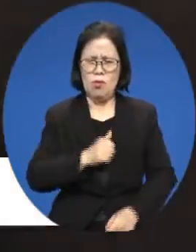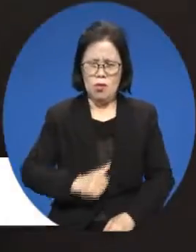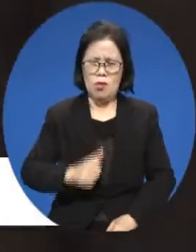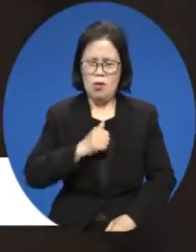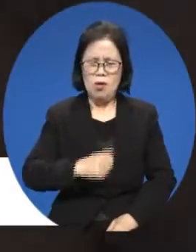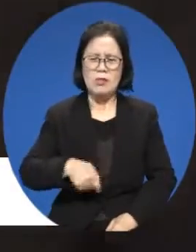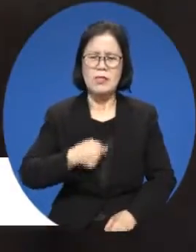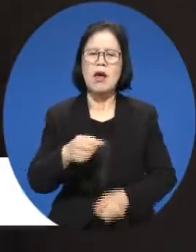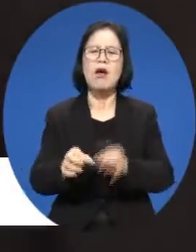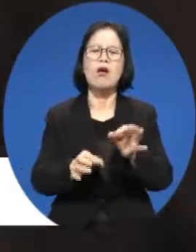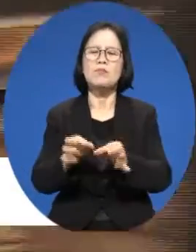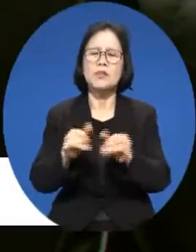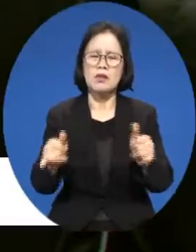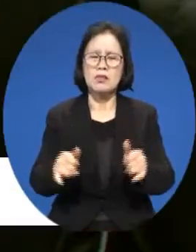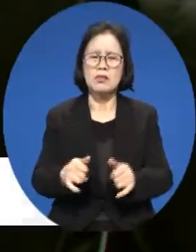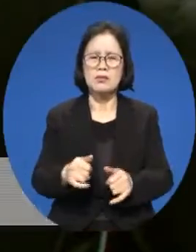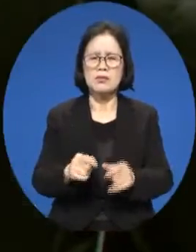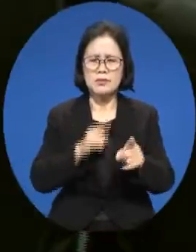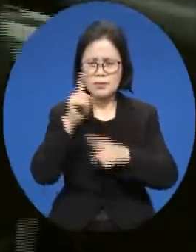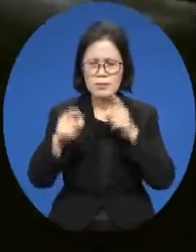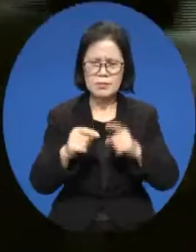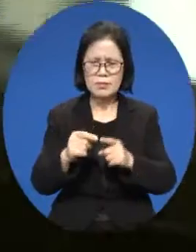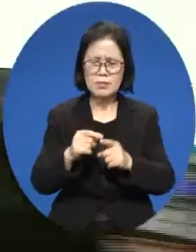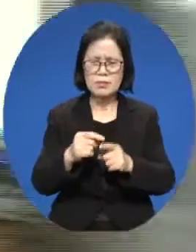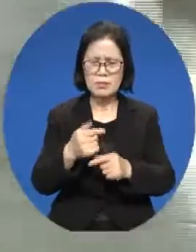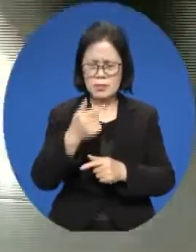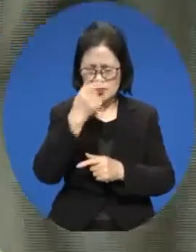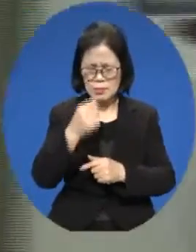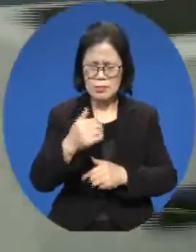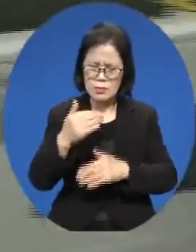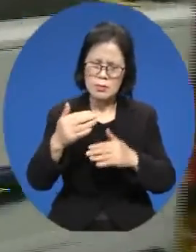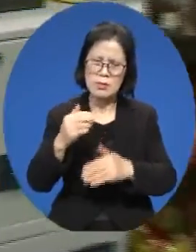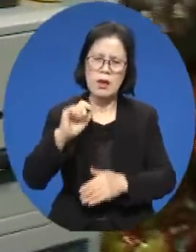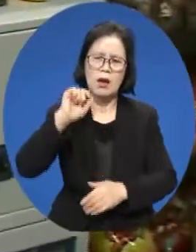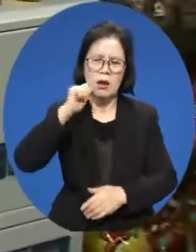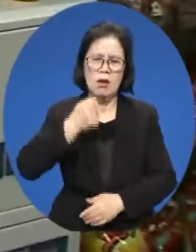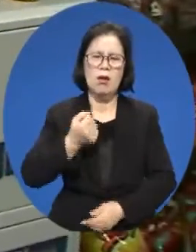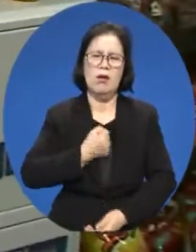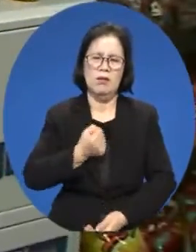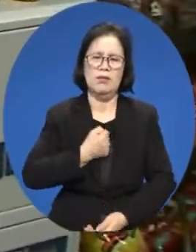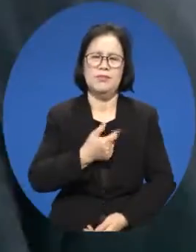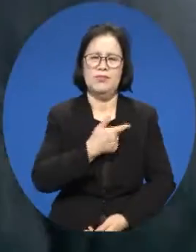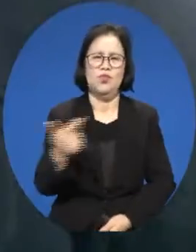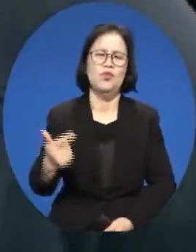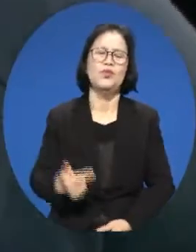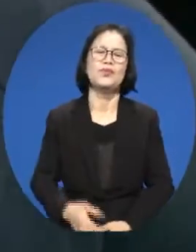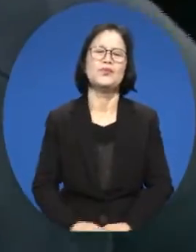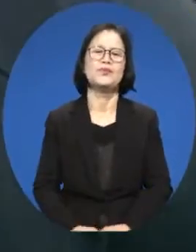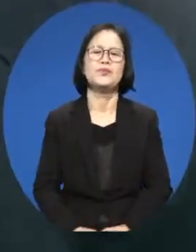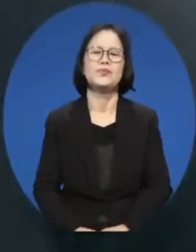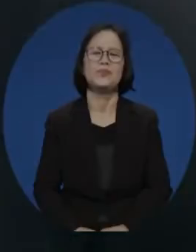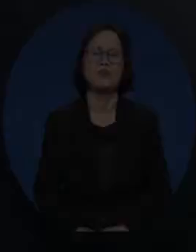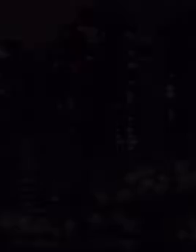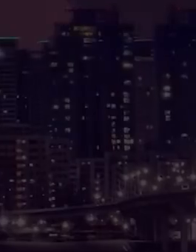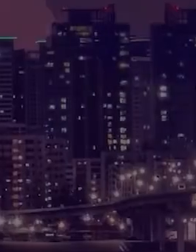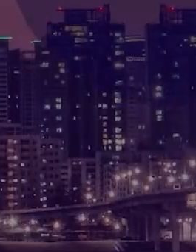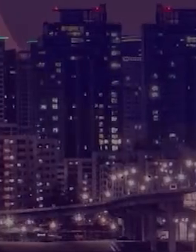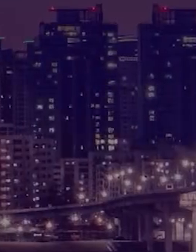자영업자들. 까다로운 지원금 절차에 한숨이 깊어집니다. OBS 뉴스 백소민입니다.